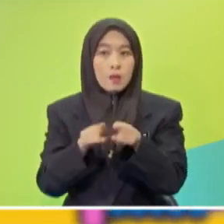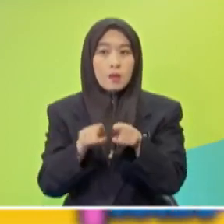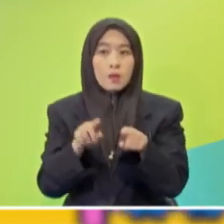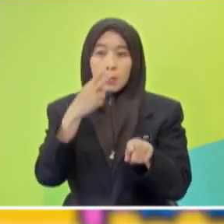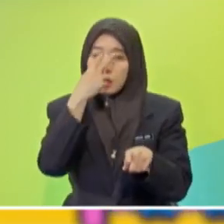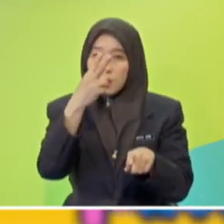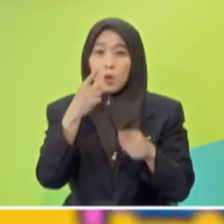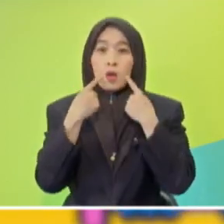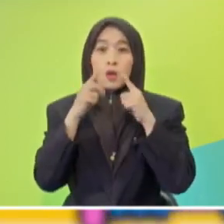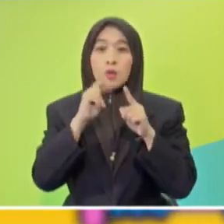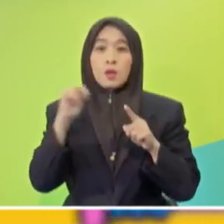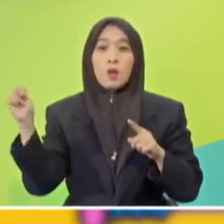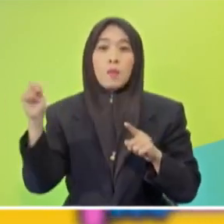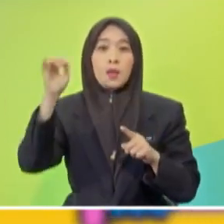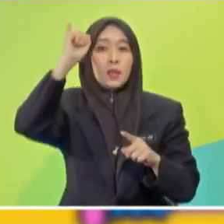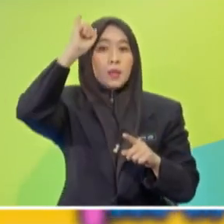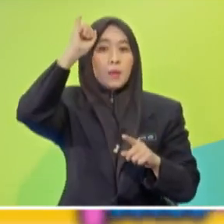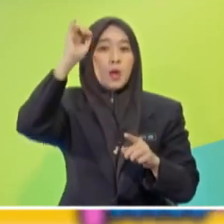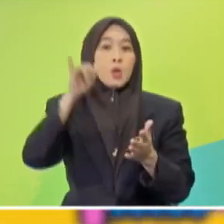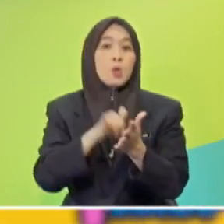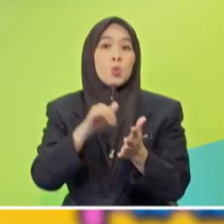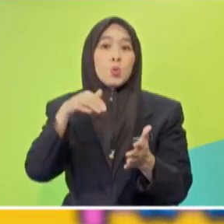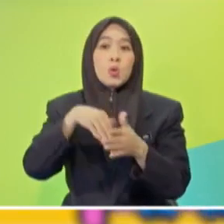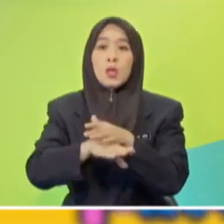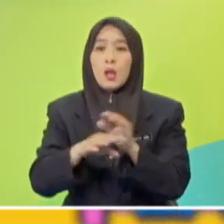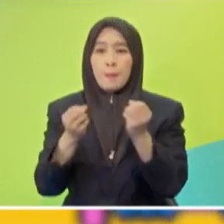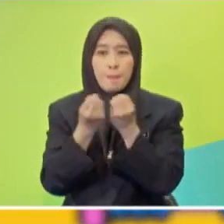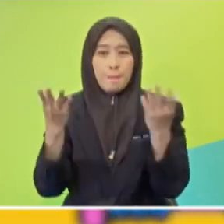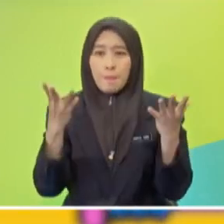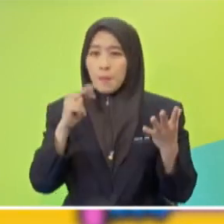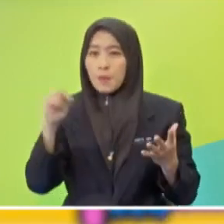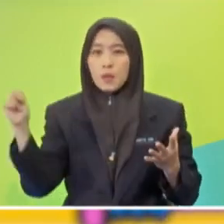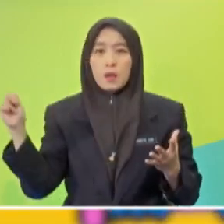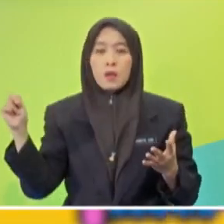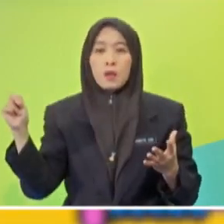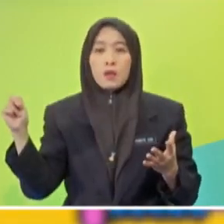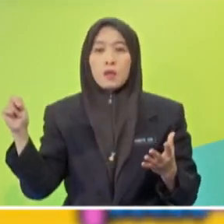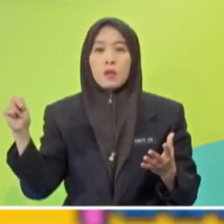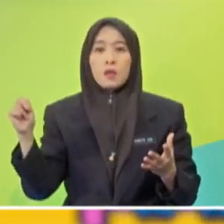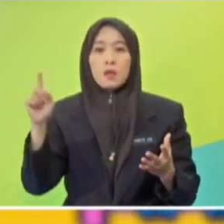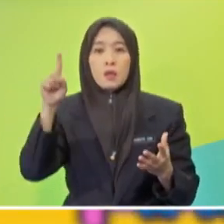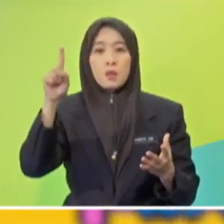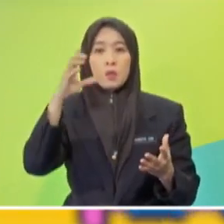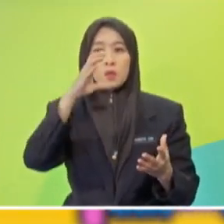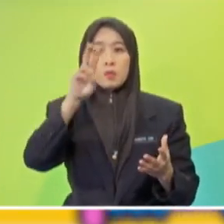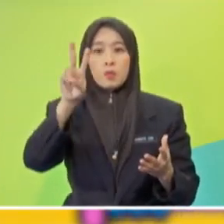oke itu dalam pecahan ya dalam pecahan 125/100